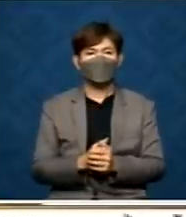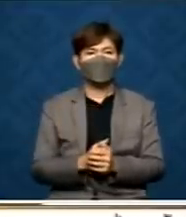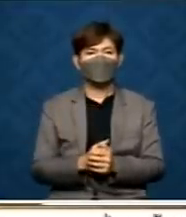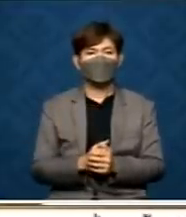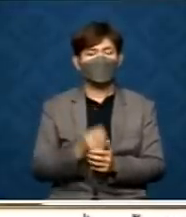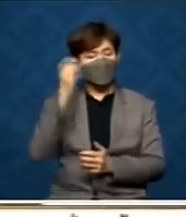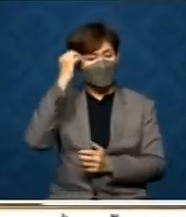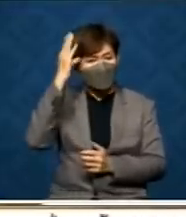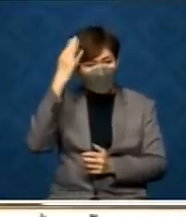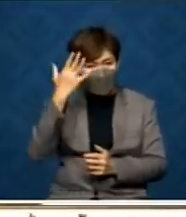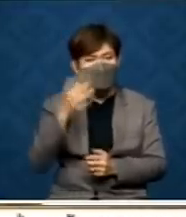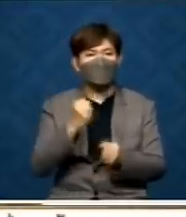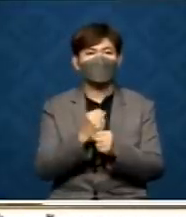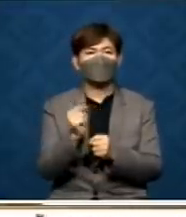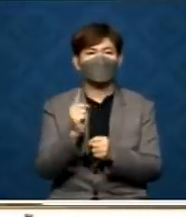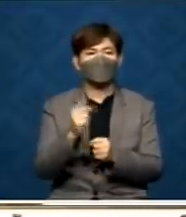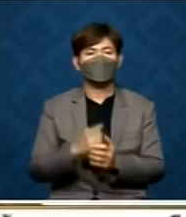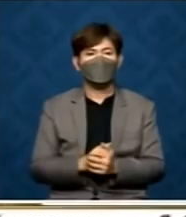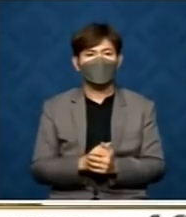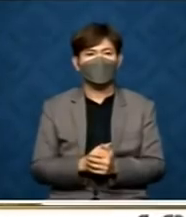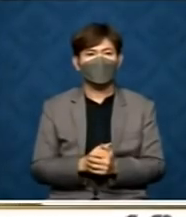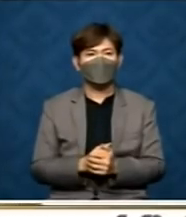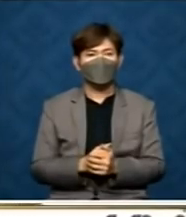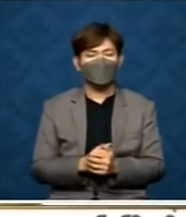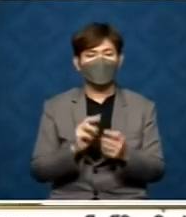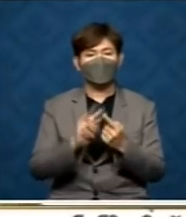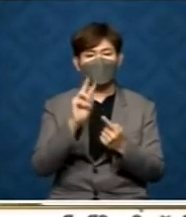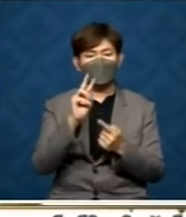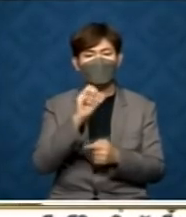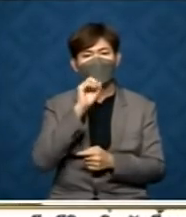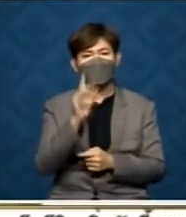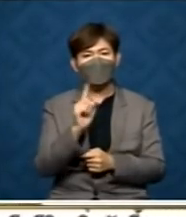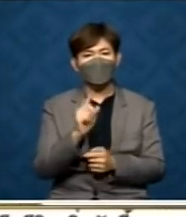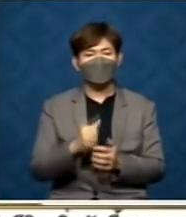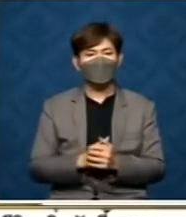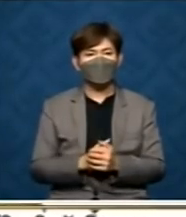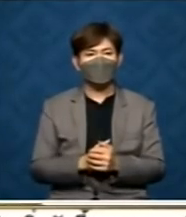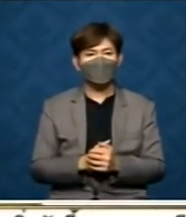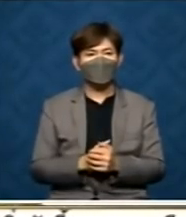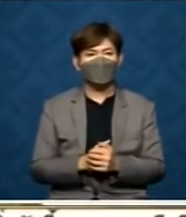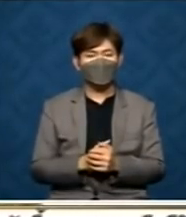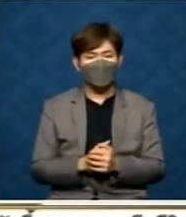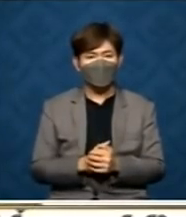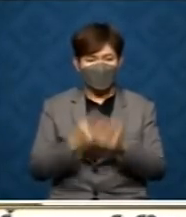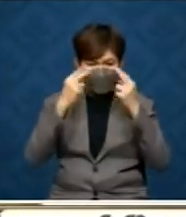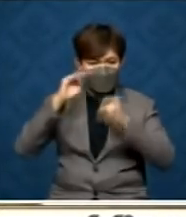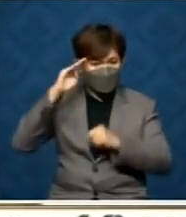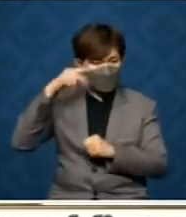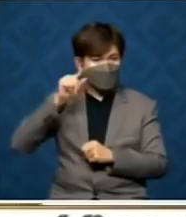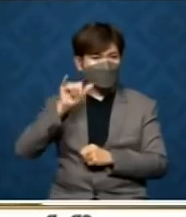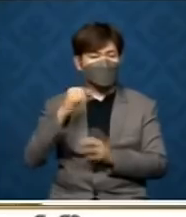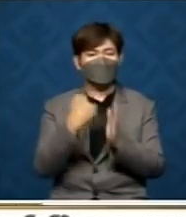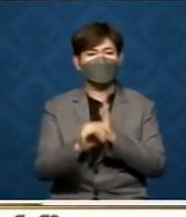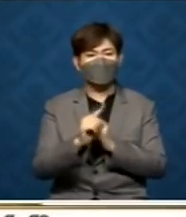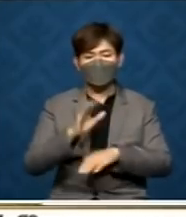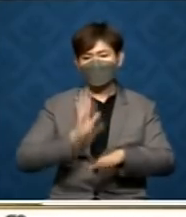มีพระภูมิมายังไม่ถึงตัวที่ 2แล้วก็บอกนะอันตัวที่ 2ก็พูดไปบ้างแล้วก็คือความผิดของท่านประยุทธ์ก็คือไร้